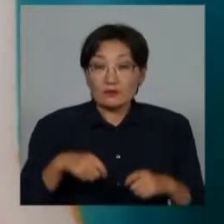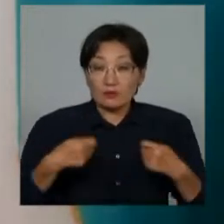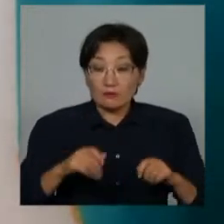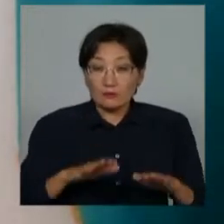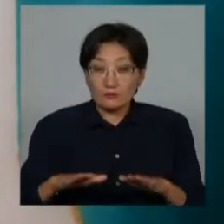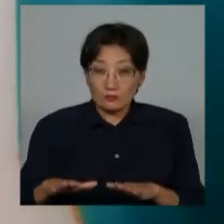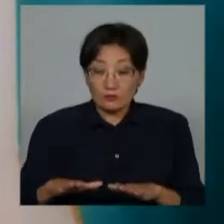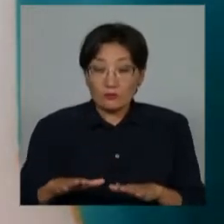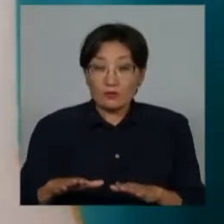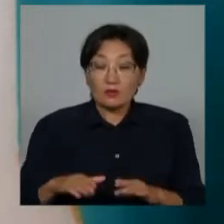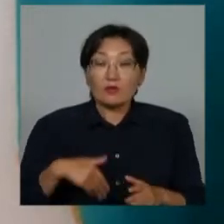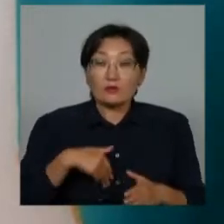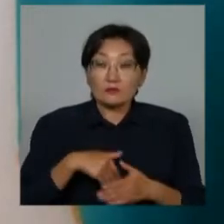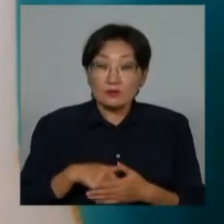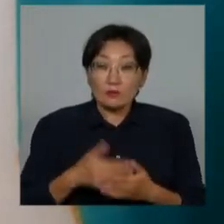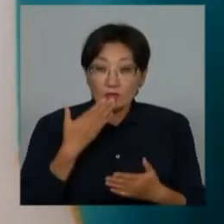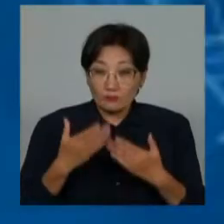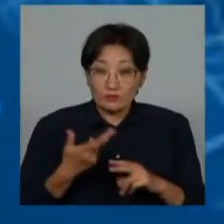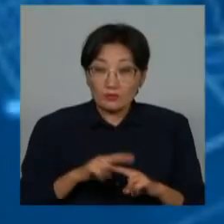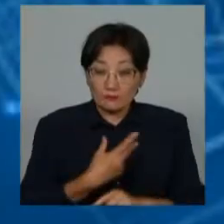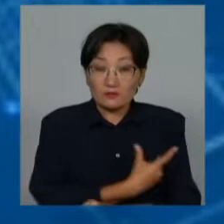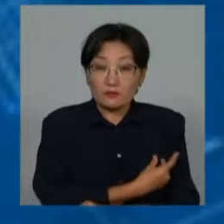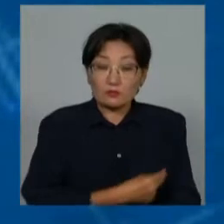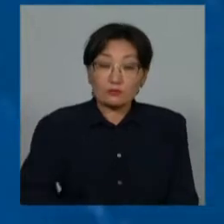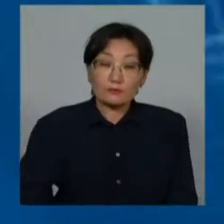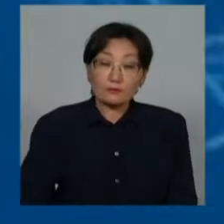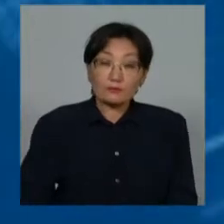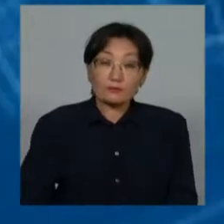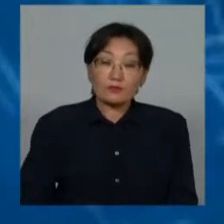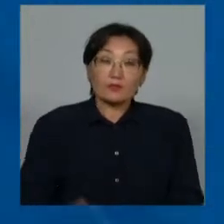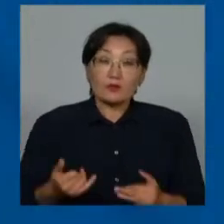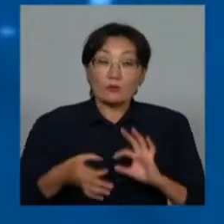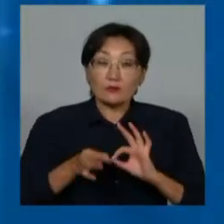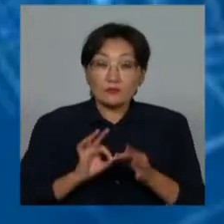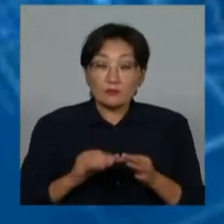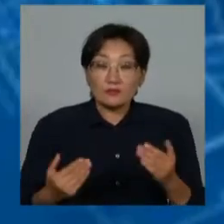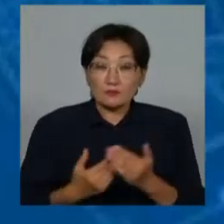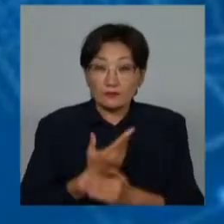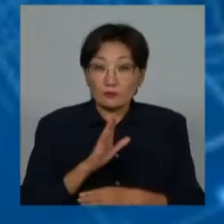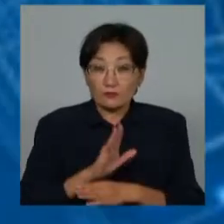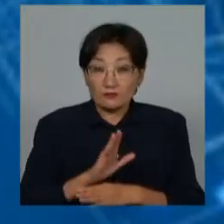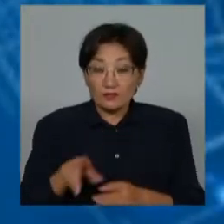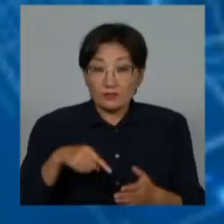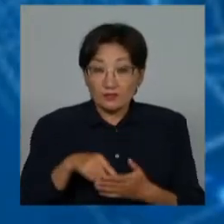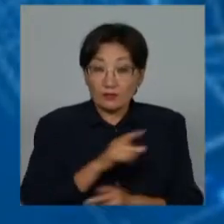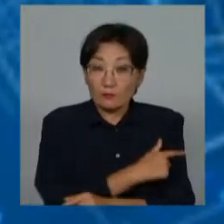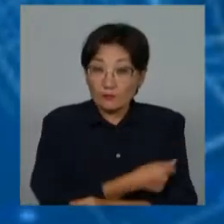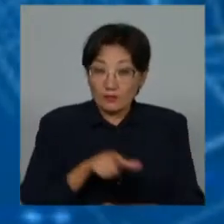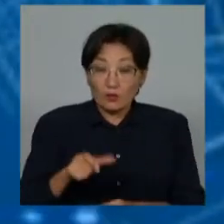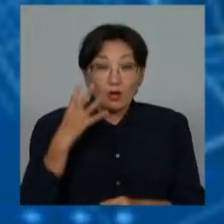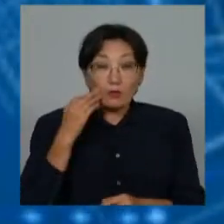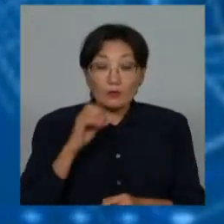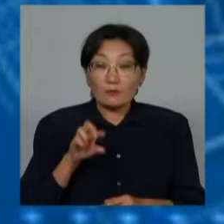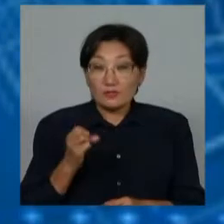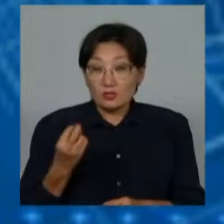центрах идет активный спрос на эту вакцину. Ну а теперь подробнее о новом постановлении главного санврача Алматы